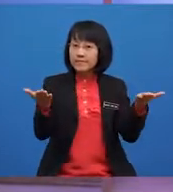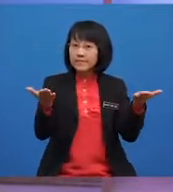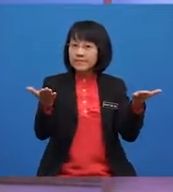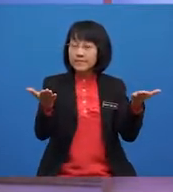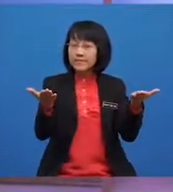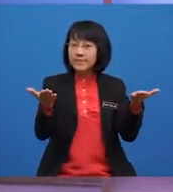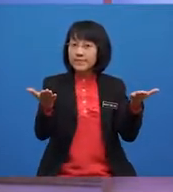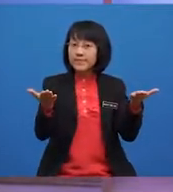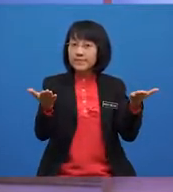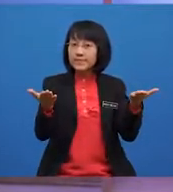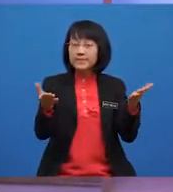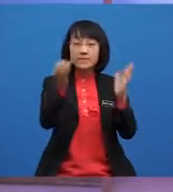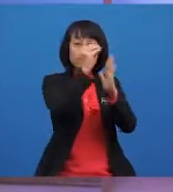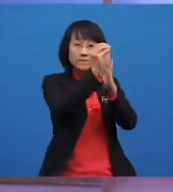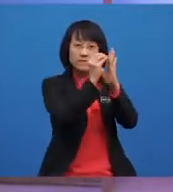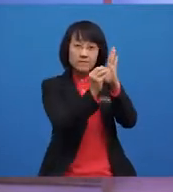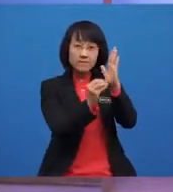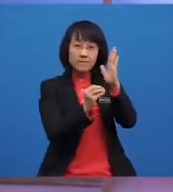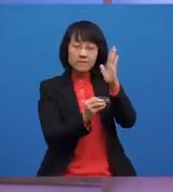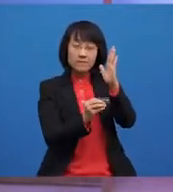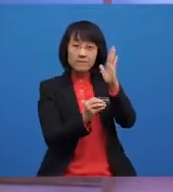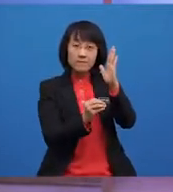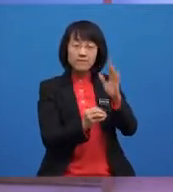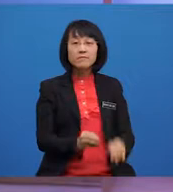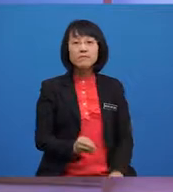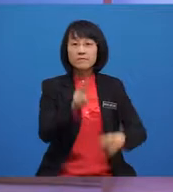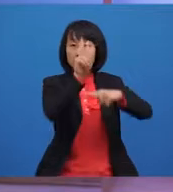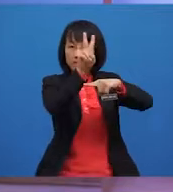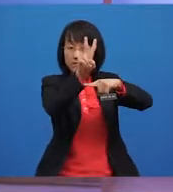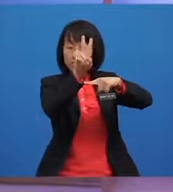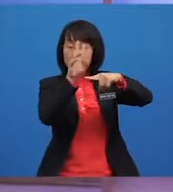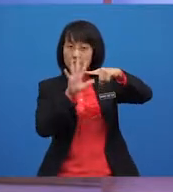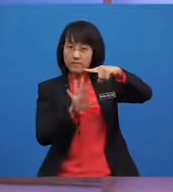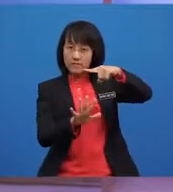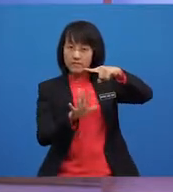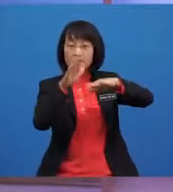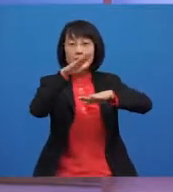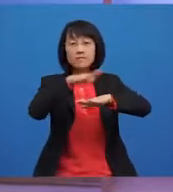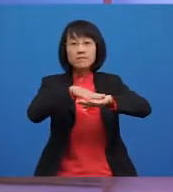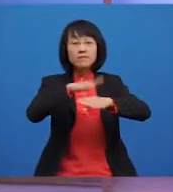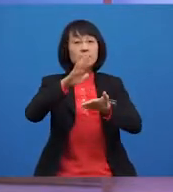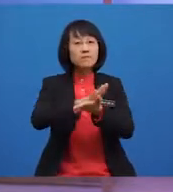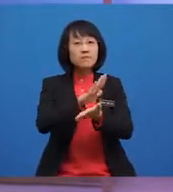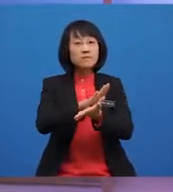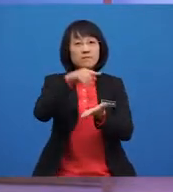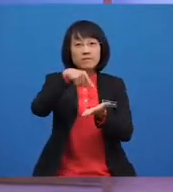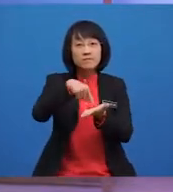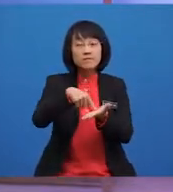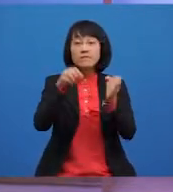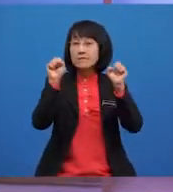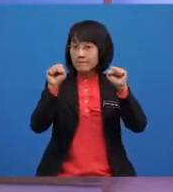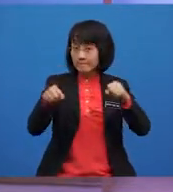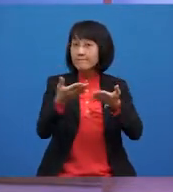kamu untuk melorek 2/5 pada kertas ini.